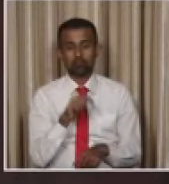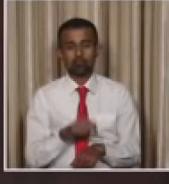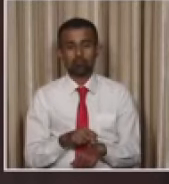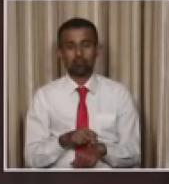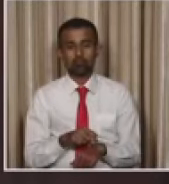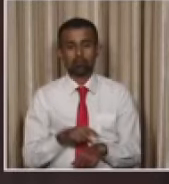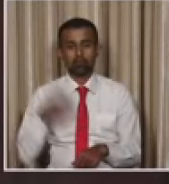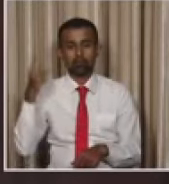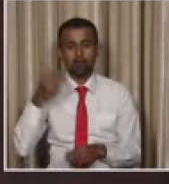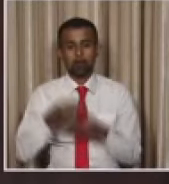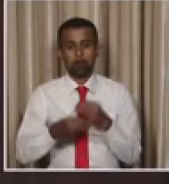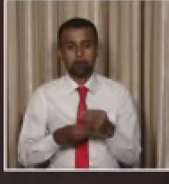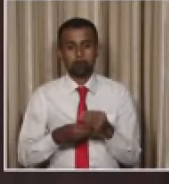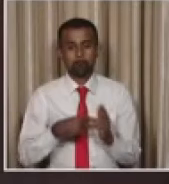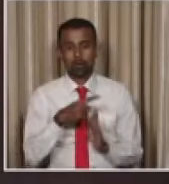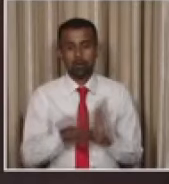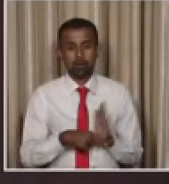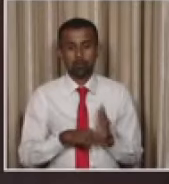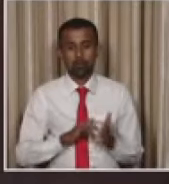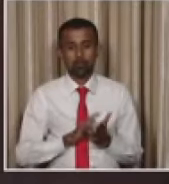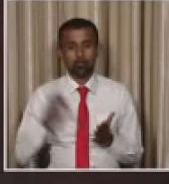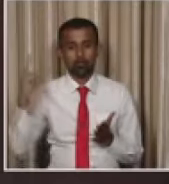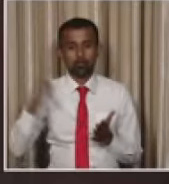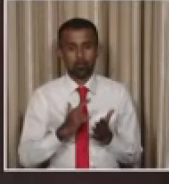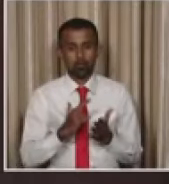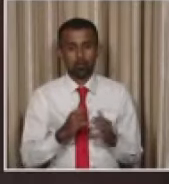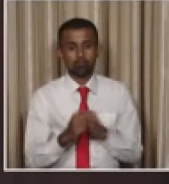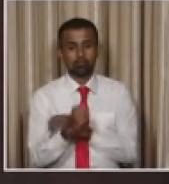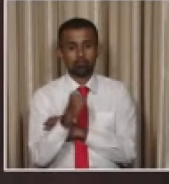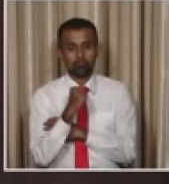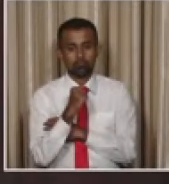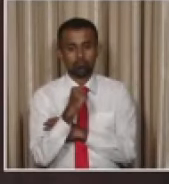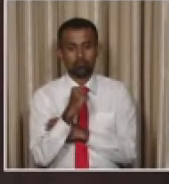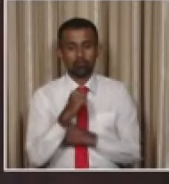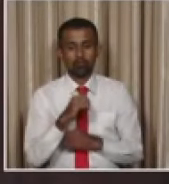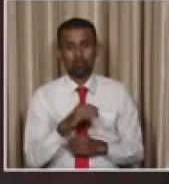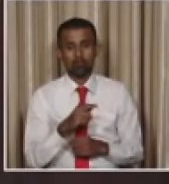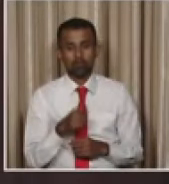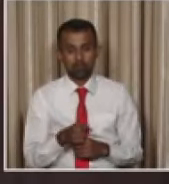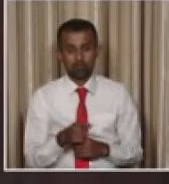පිටරට කම්පැනි එකට ලංකාවේ ආගමන විකුණන පාලකට දෙන බලය පාවිච්චි කරලා ඒක